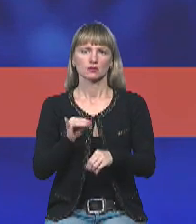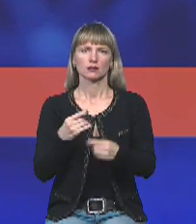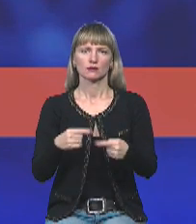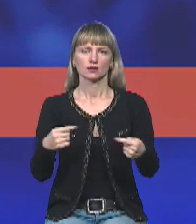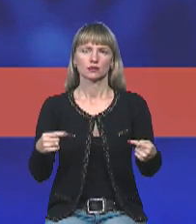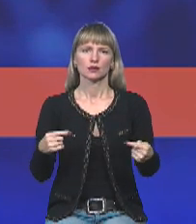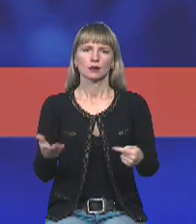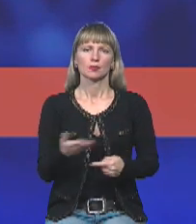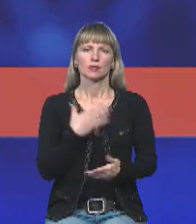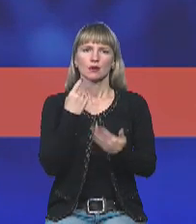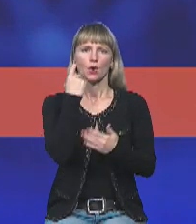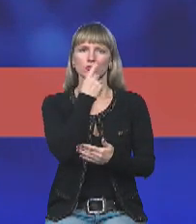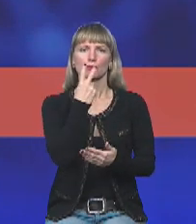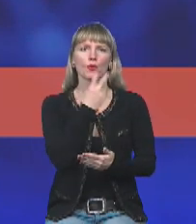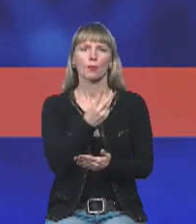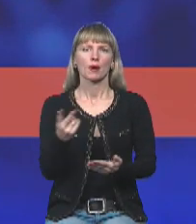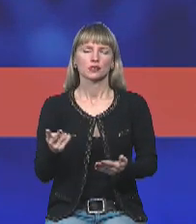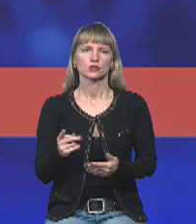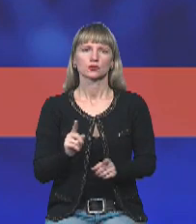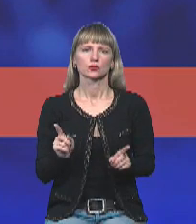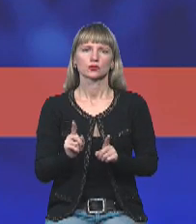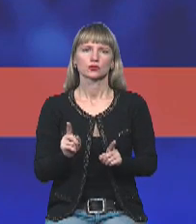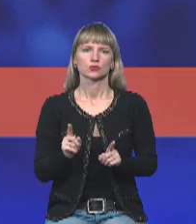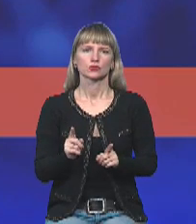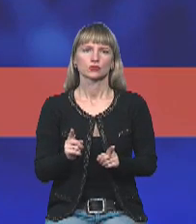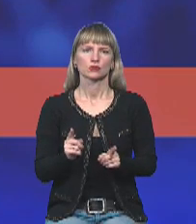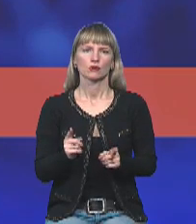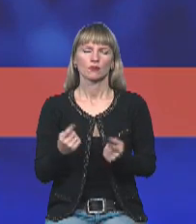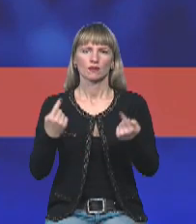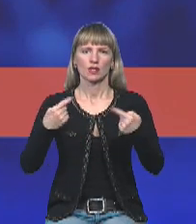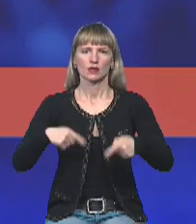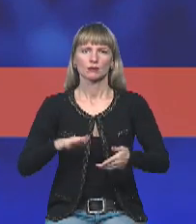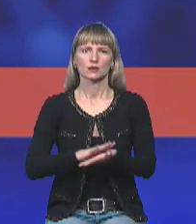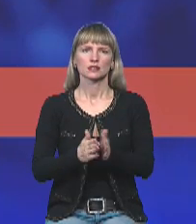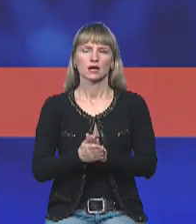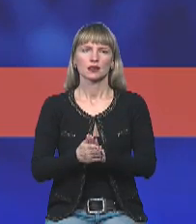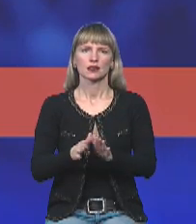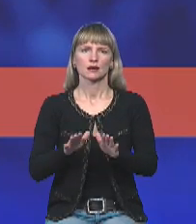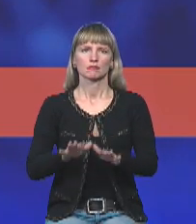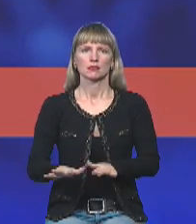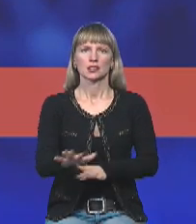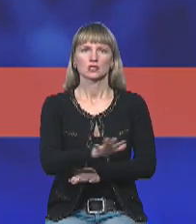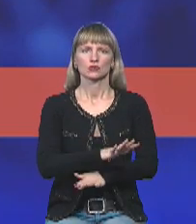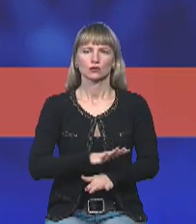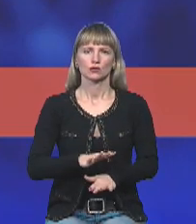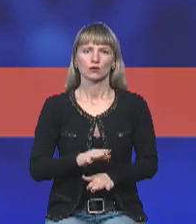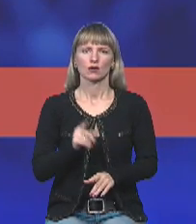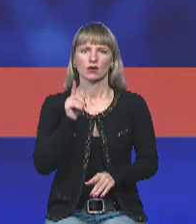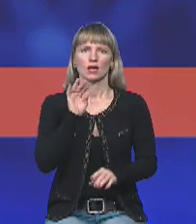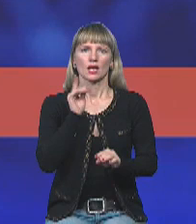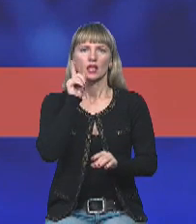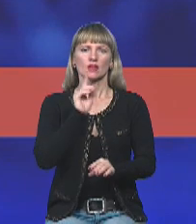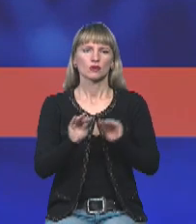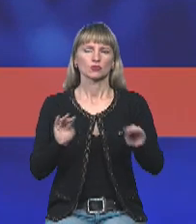інше. Ми своїми очами побачили, що в занедбаному стані саме місто, ну, інфраструктура дуже